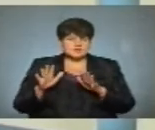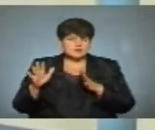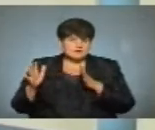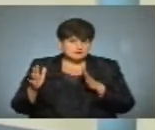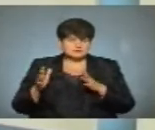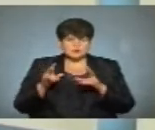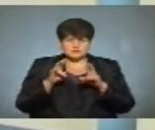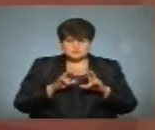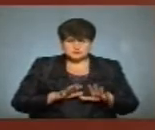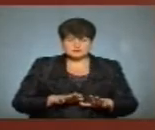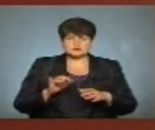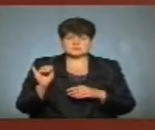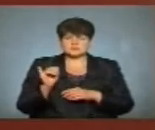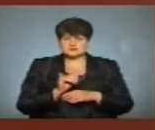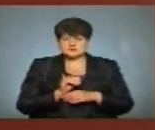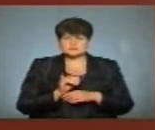також розглядалися. І